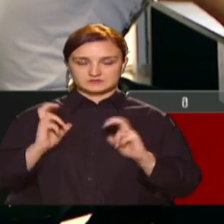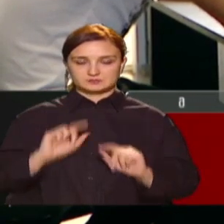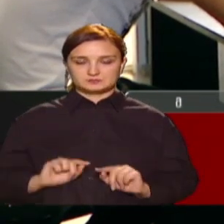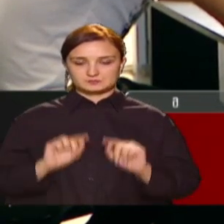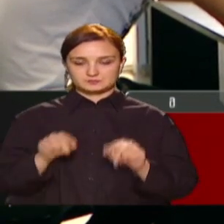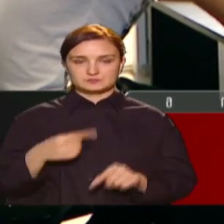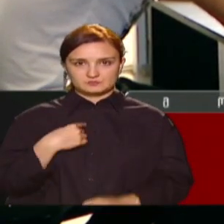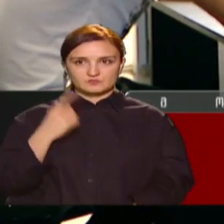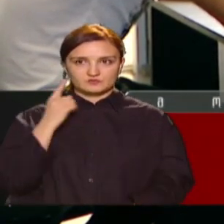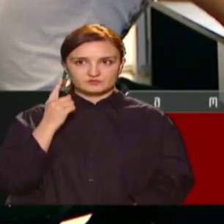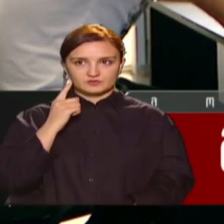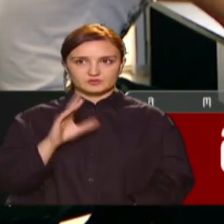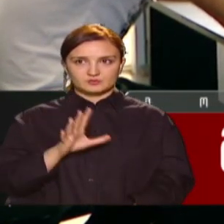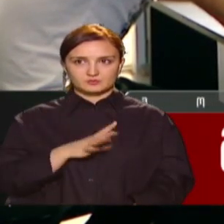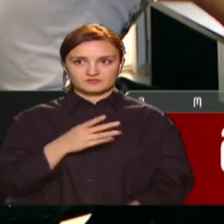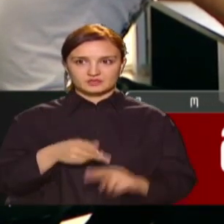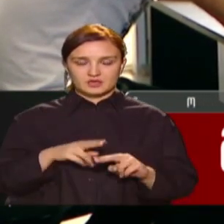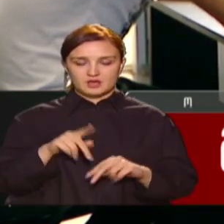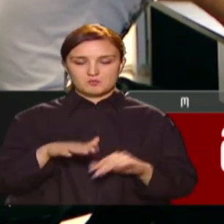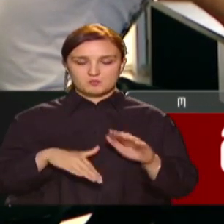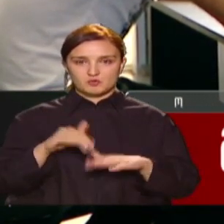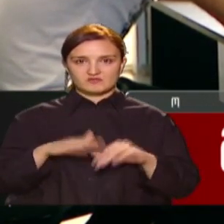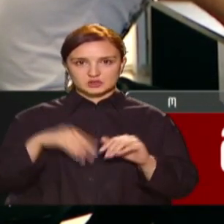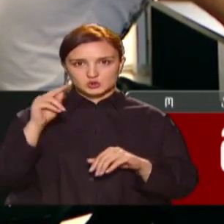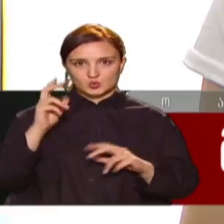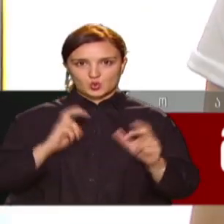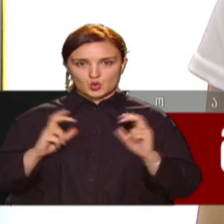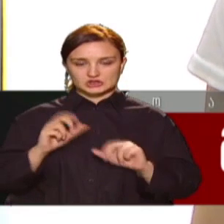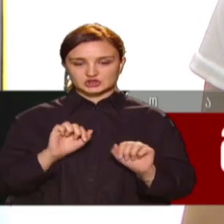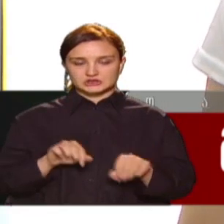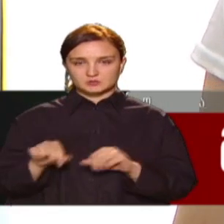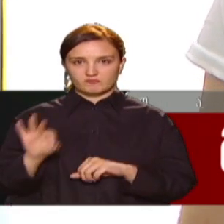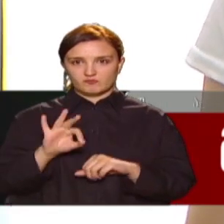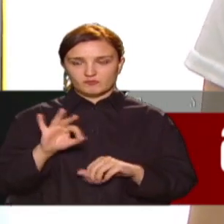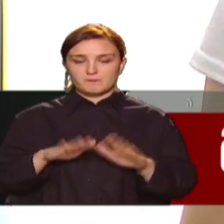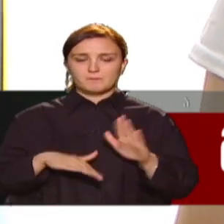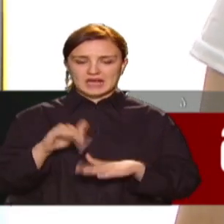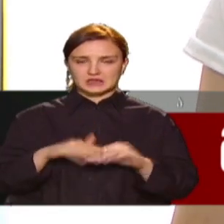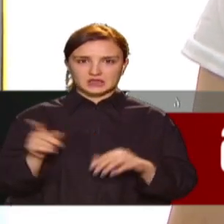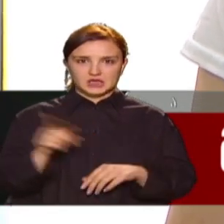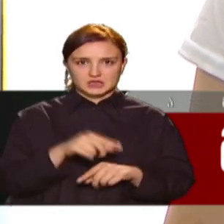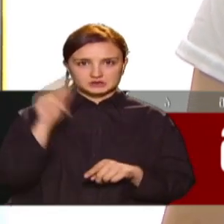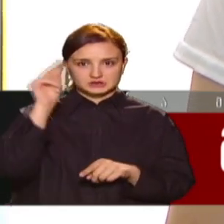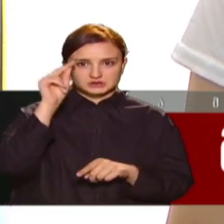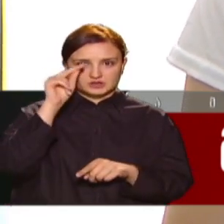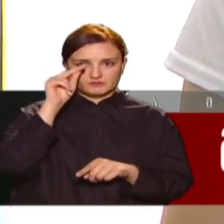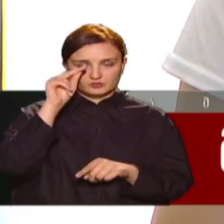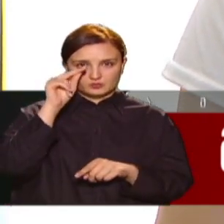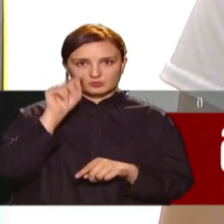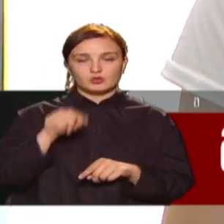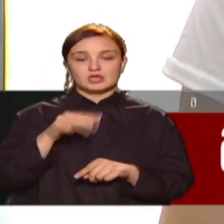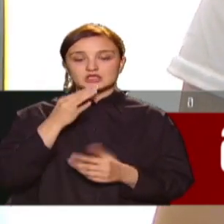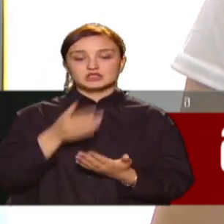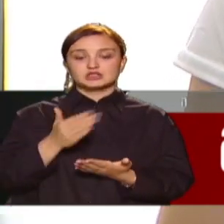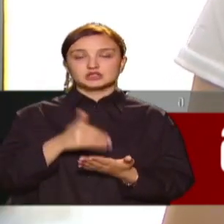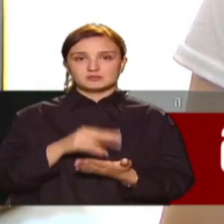ca când am colegis și s-a zlăbălă bishe sa he, practicul ați gadi hart strule bas, rațu că șem